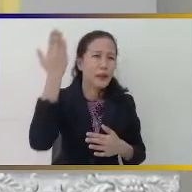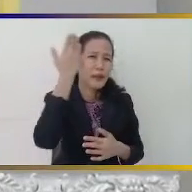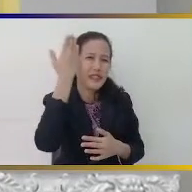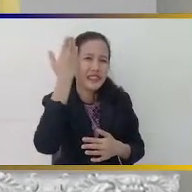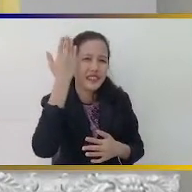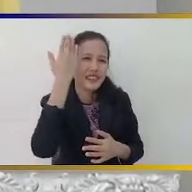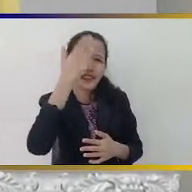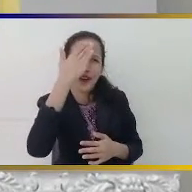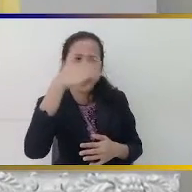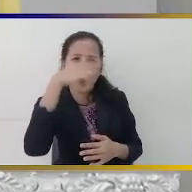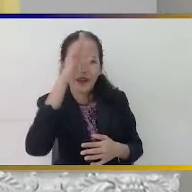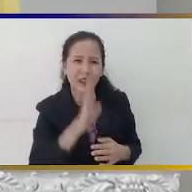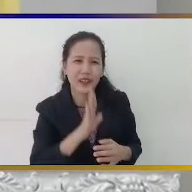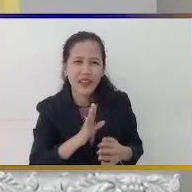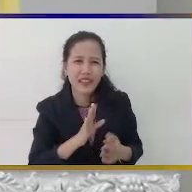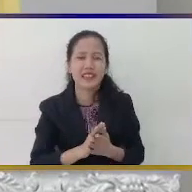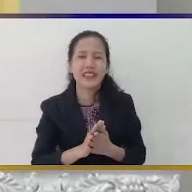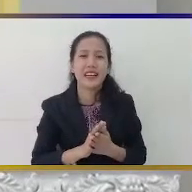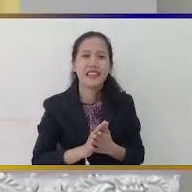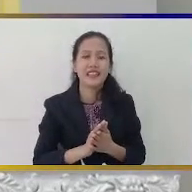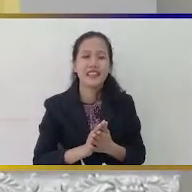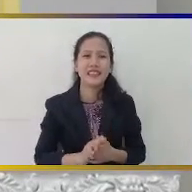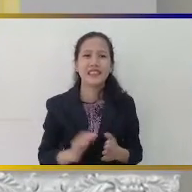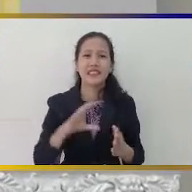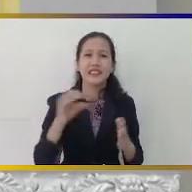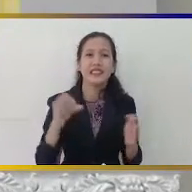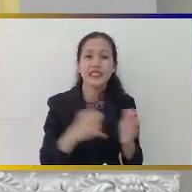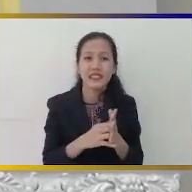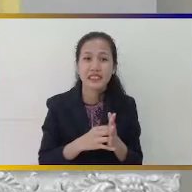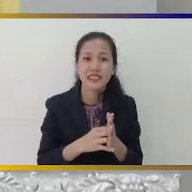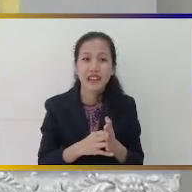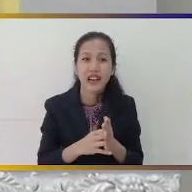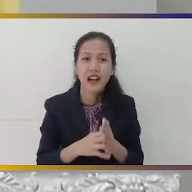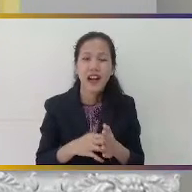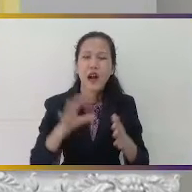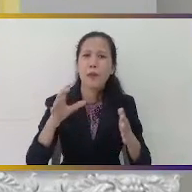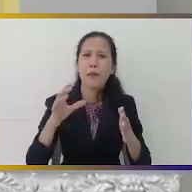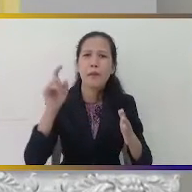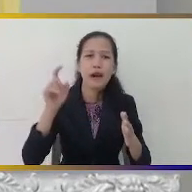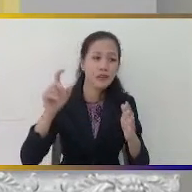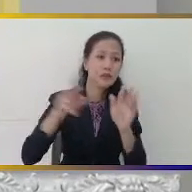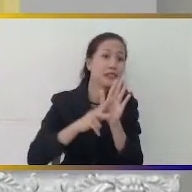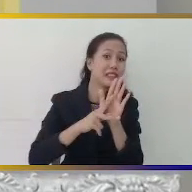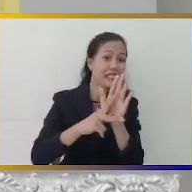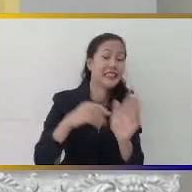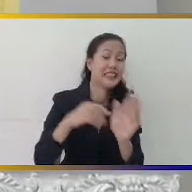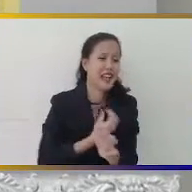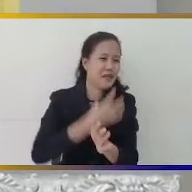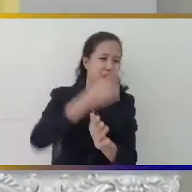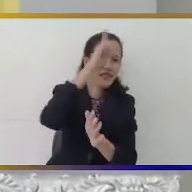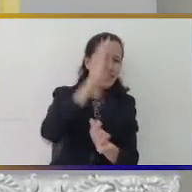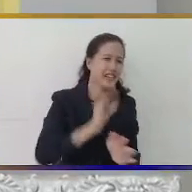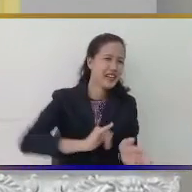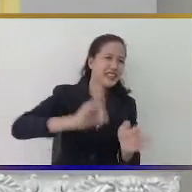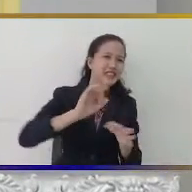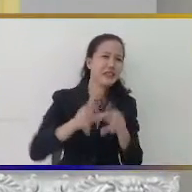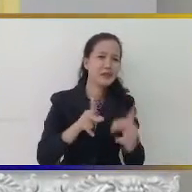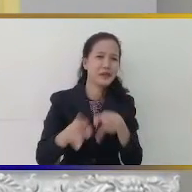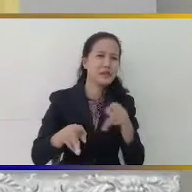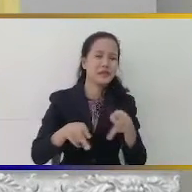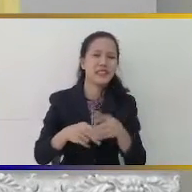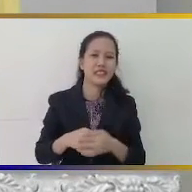Diyos. Kasi nga po na gusto nating we would just like to present ourselves na ano? Godly people.